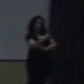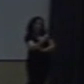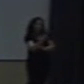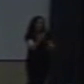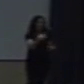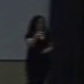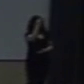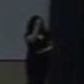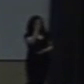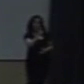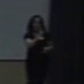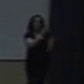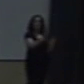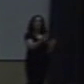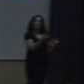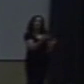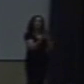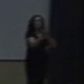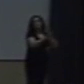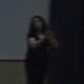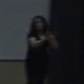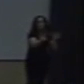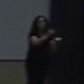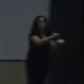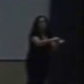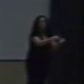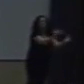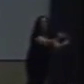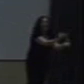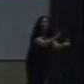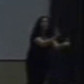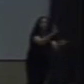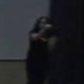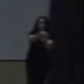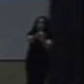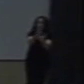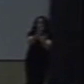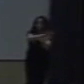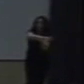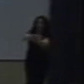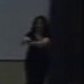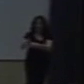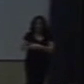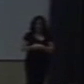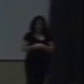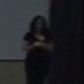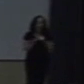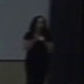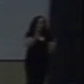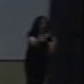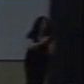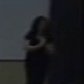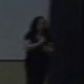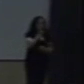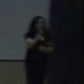preocupa una mica, que és que es parla més del què que del contingut. És a dir, el que podem fer, el que podem arribar a fer, com ens enllacem, a